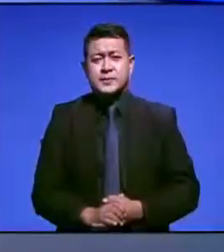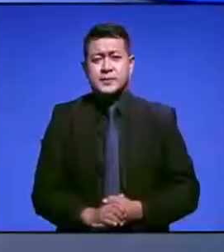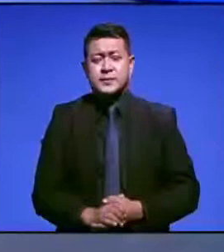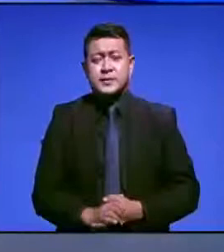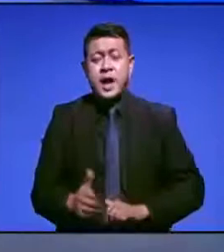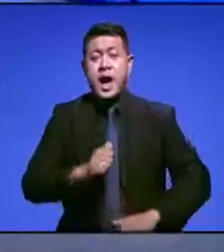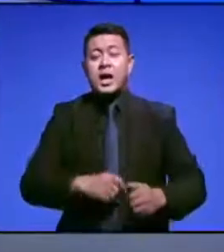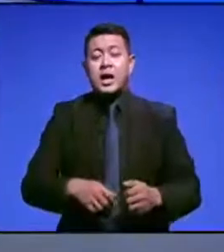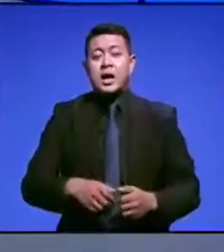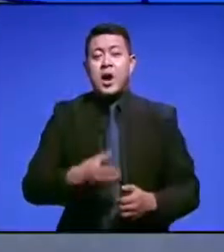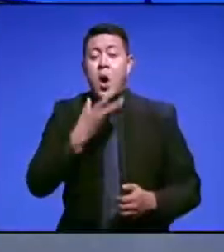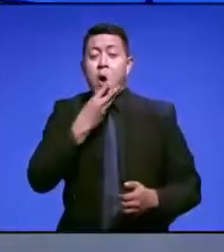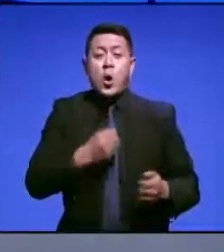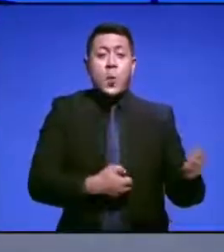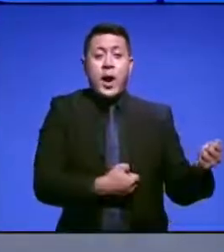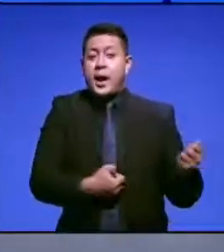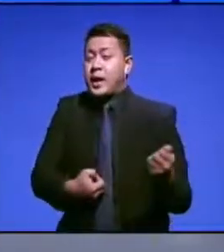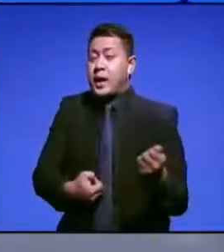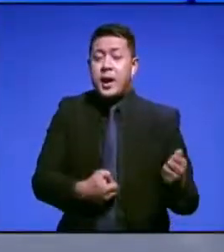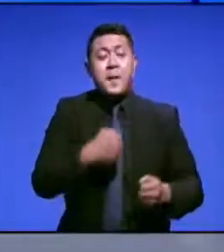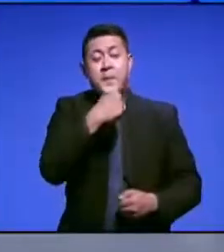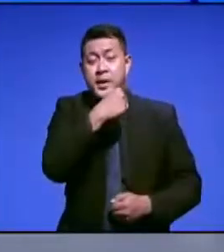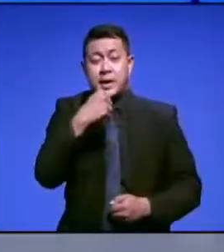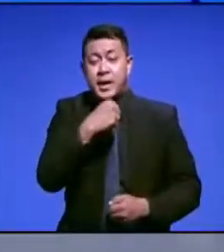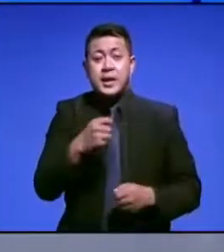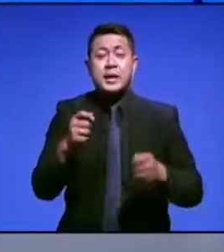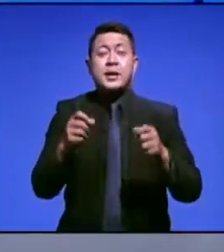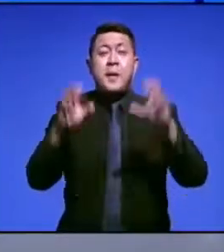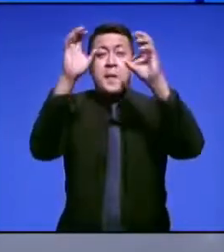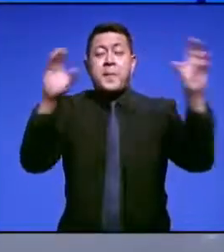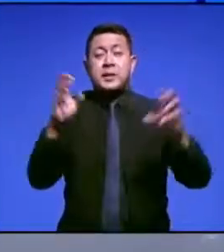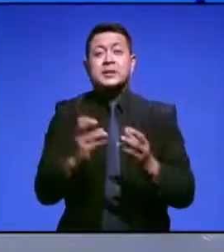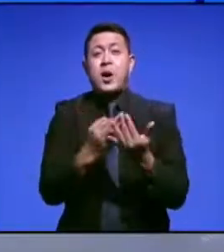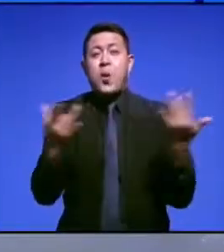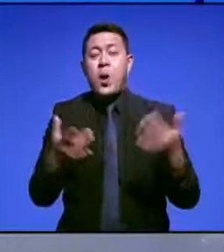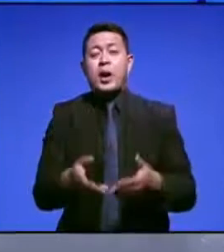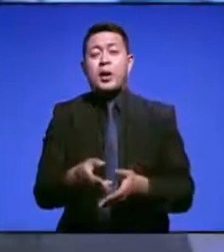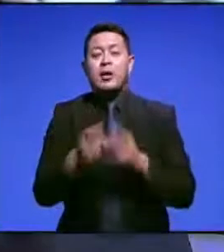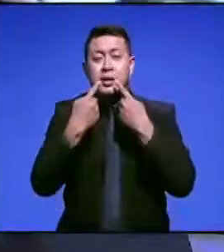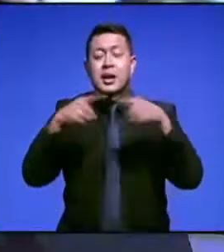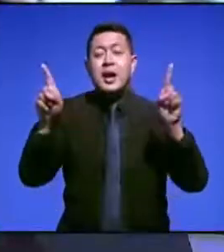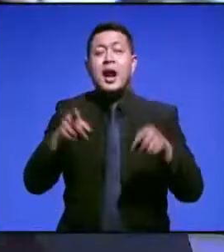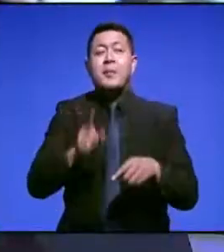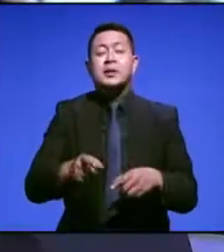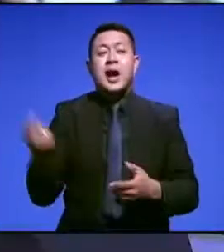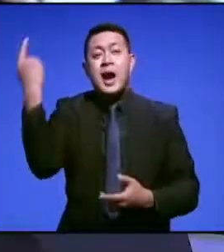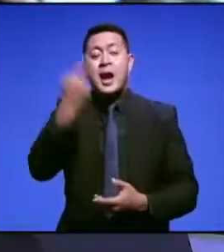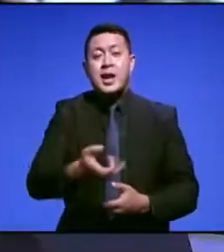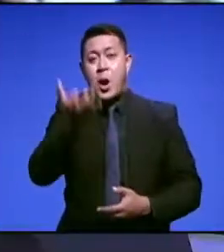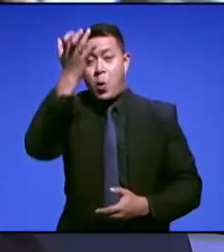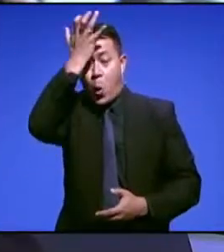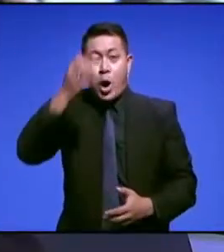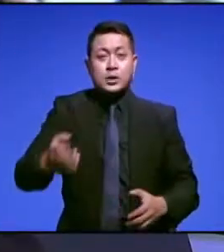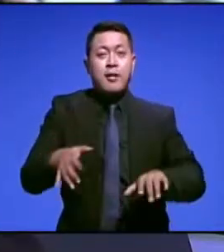Pemirsa, aksi Roma Irama bernyanyi di hajatan warga di Kabupaten Bogor baru-baru ini jadi sorotan. Pasalnya, kehadiran sang raja